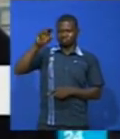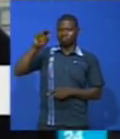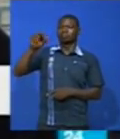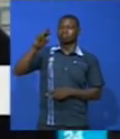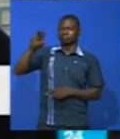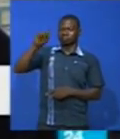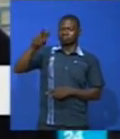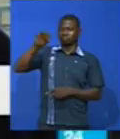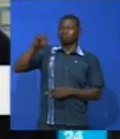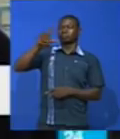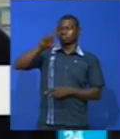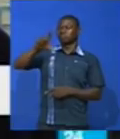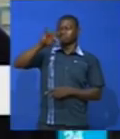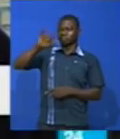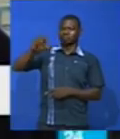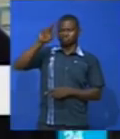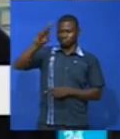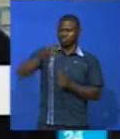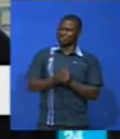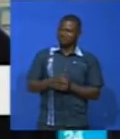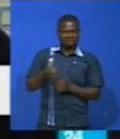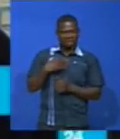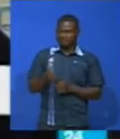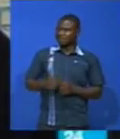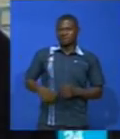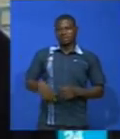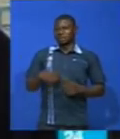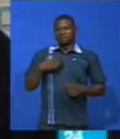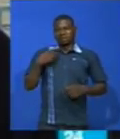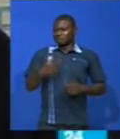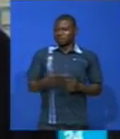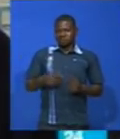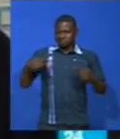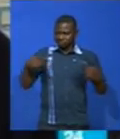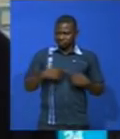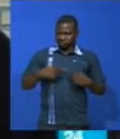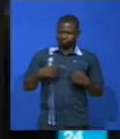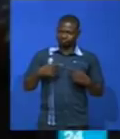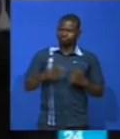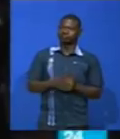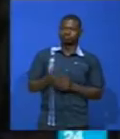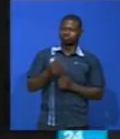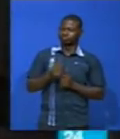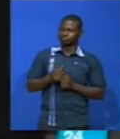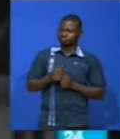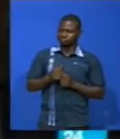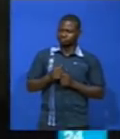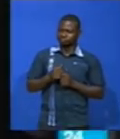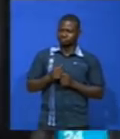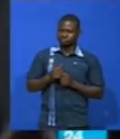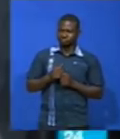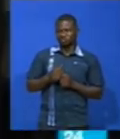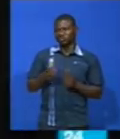C'est toujours une source de douleur et d'anxiété. Tu retires la croûte et la plaie est encore ouverte. Un peu plus